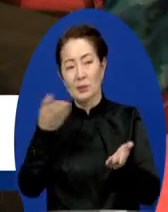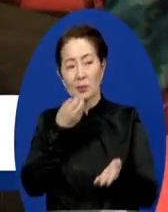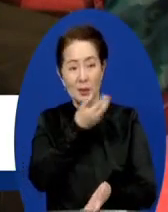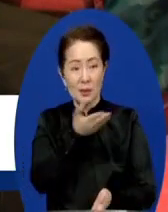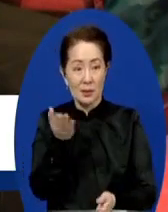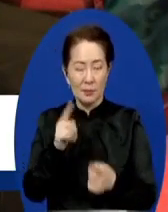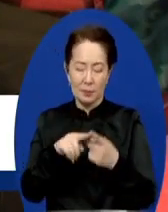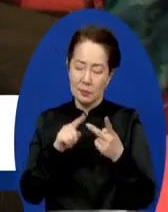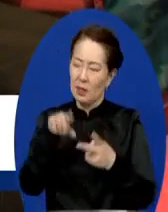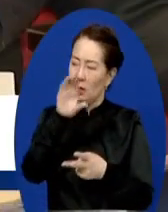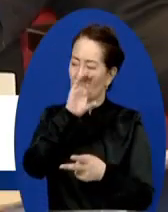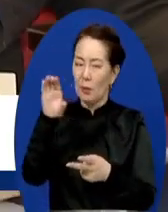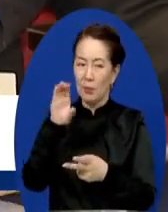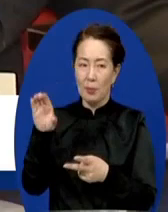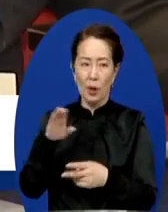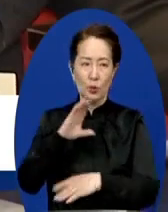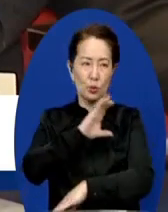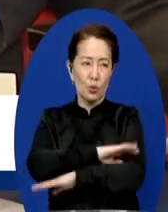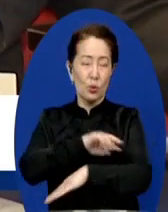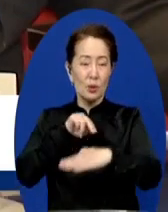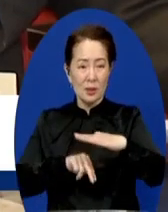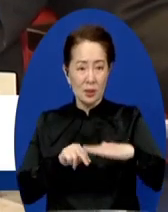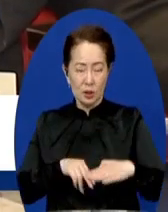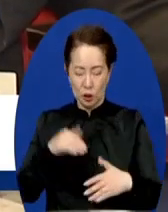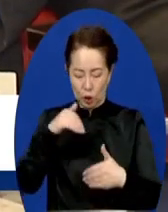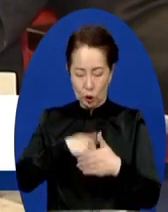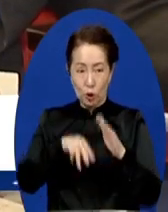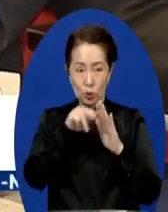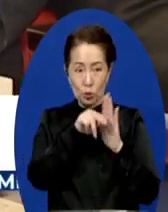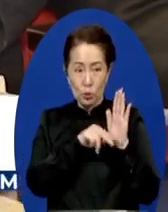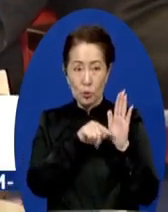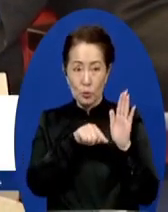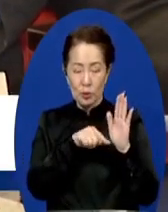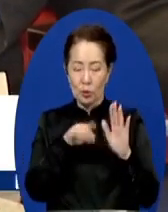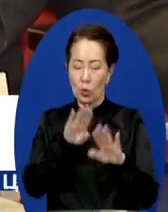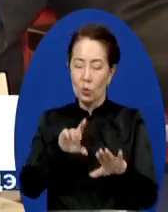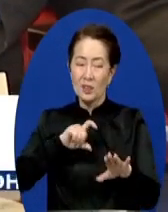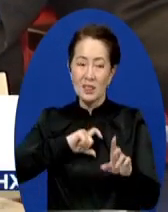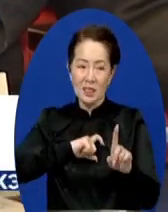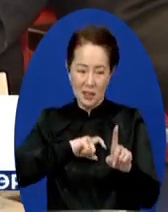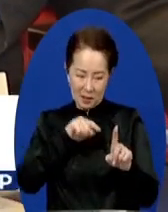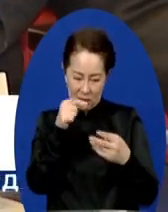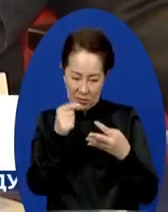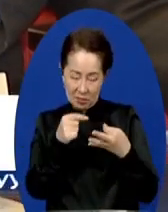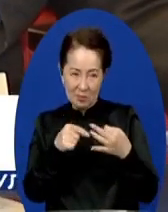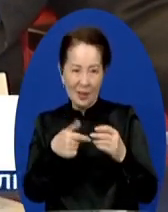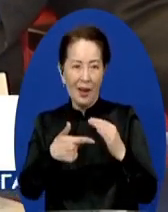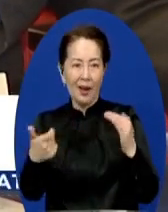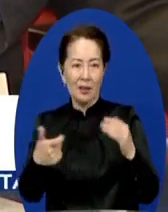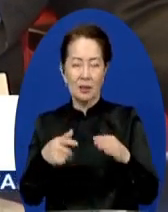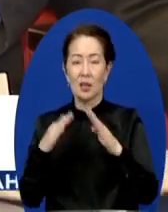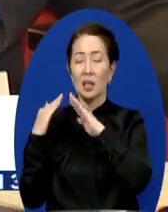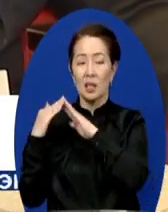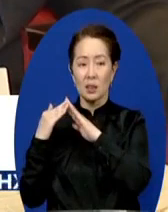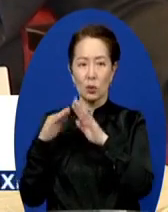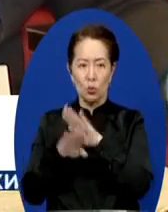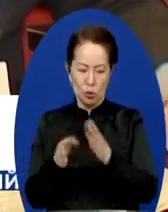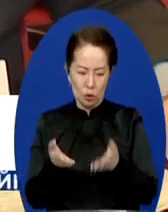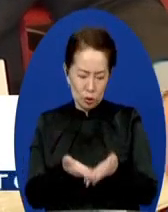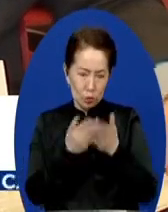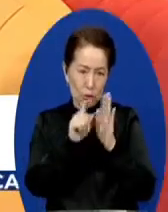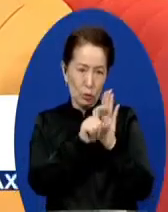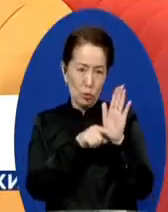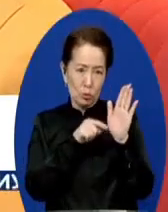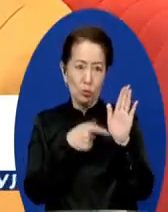уриаллаа. Мөн байгууллага бүр ялангуяа сургууль цэцэрлэгүүд дотоод журамдаа байдаг хүүхдийн эрхийг хүндсэн заалтыг хасах. Гэрийн даалгаврыг зөвхөн хүүхдийг